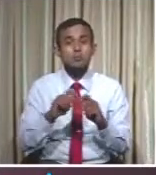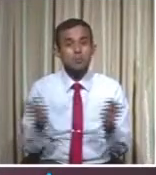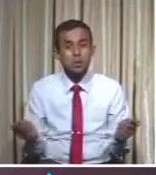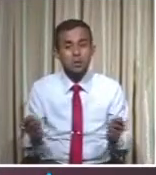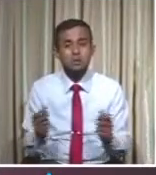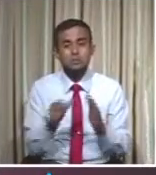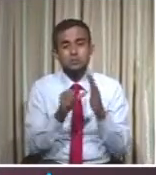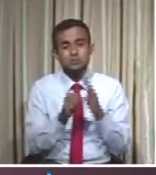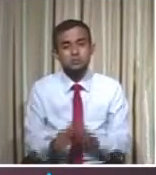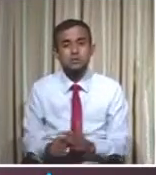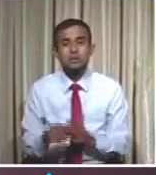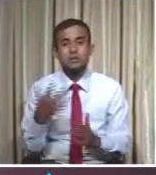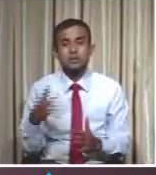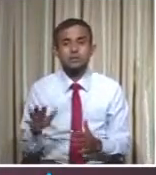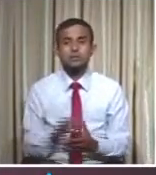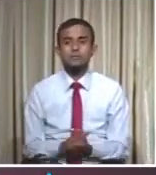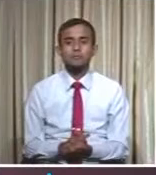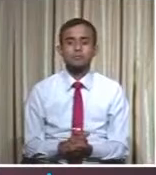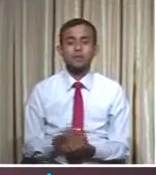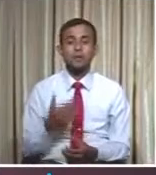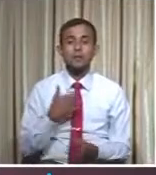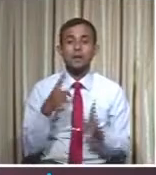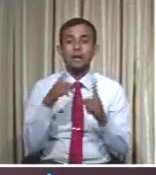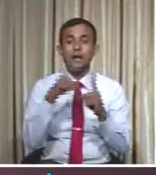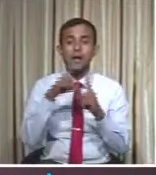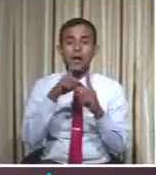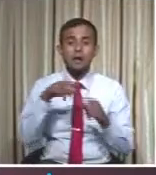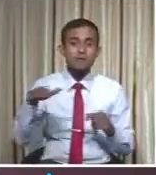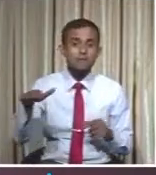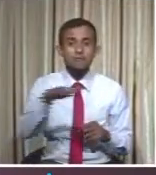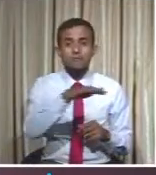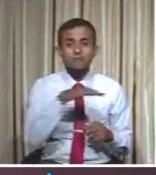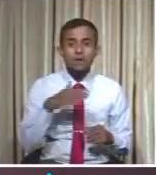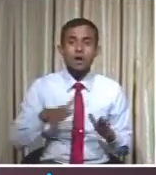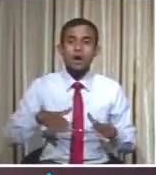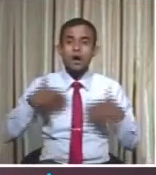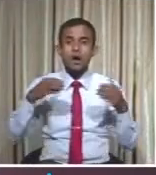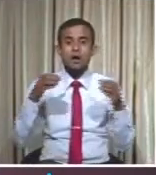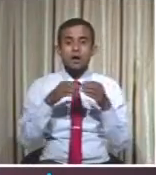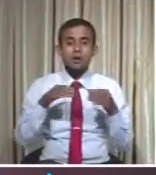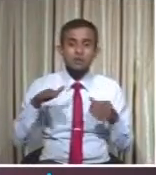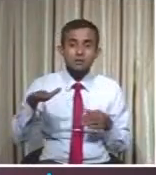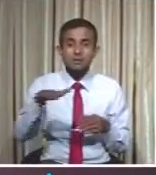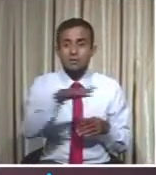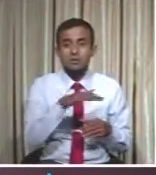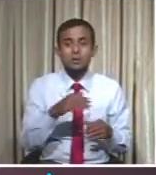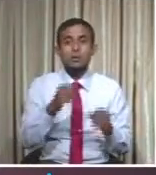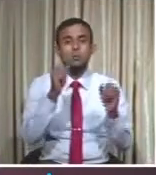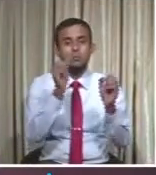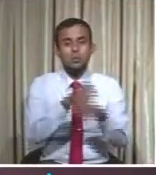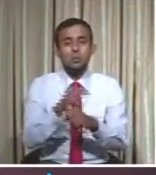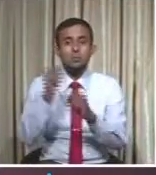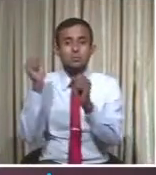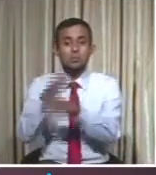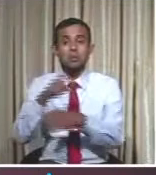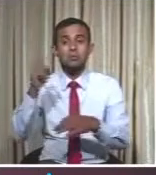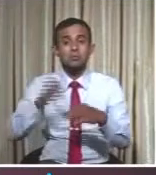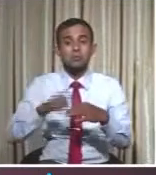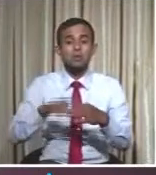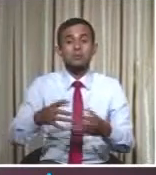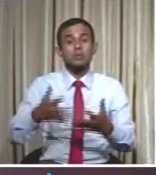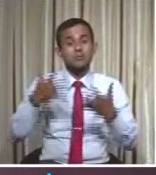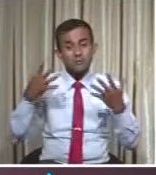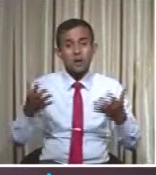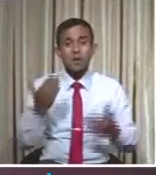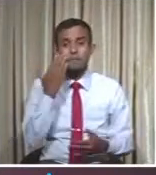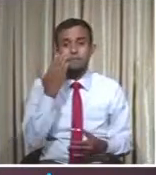දුර්වල වෙමින් යනවා අපේ අධ්‍යාපන ශාස්ත්‍රය ගත්තත් සෞඛ්‍ය ශාස්ත්‍රය ගත්තත් කඩා වැටීම් ප්‍රශ්න රාශියක් අපිට පේන්න